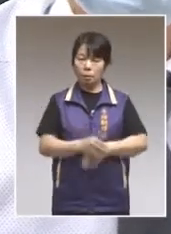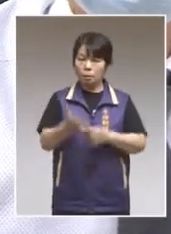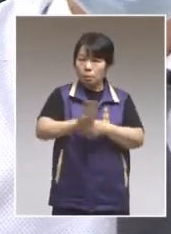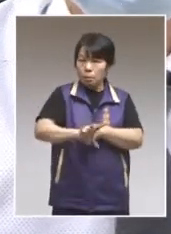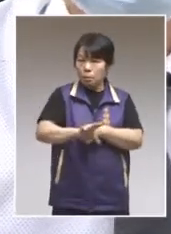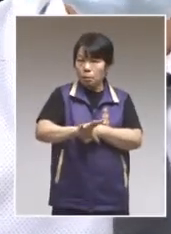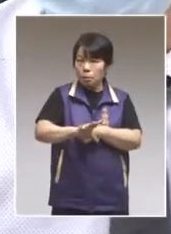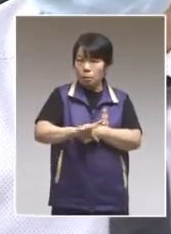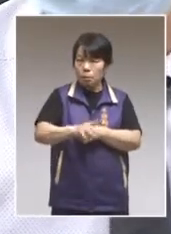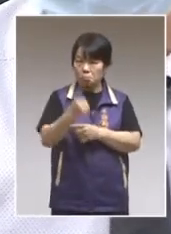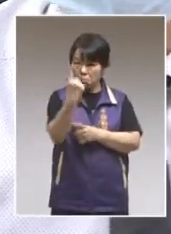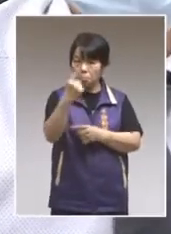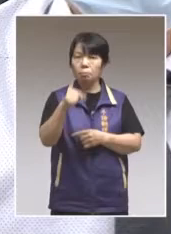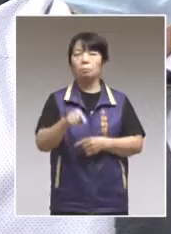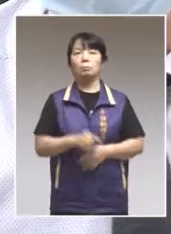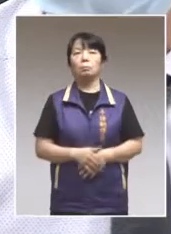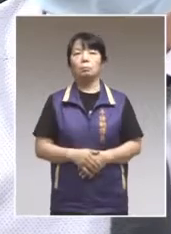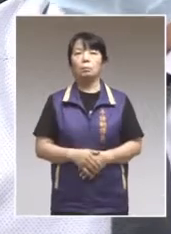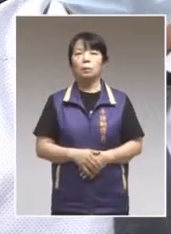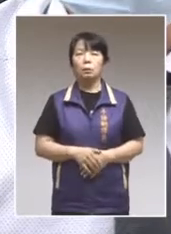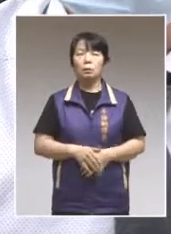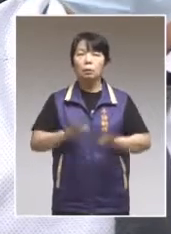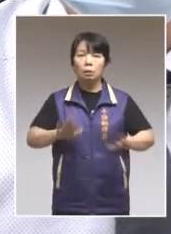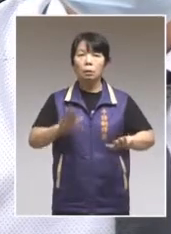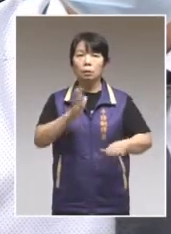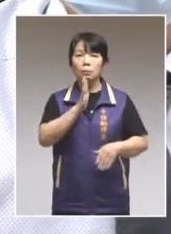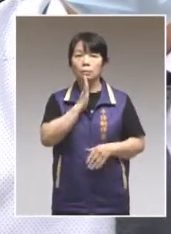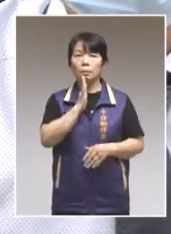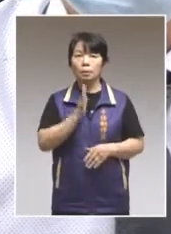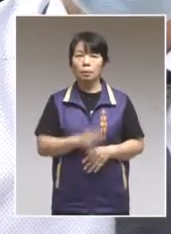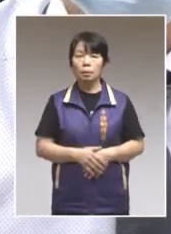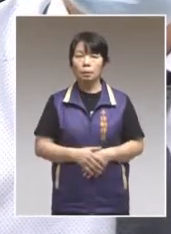个案实际上目前是